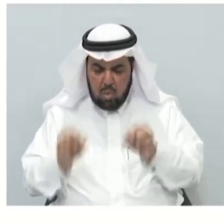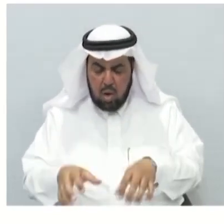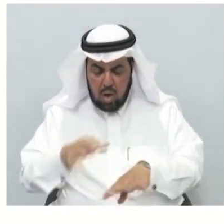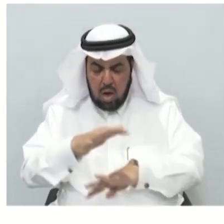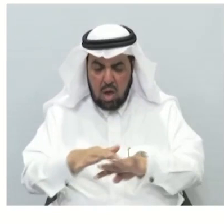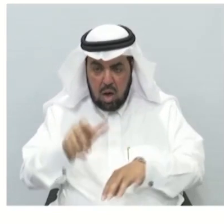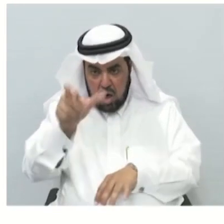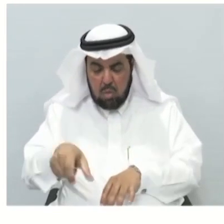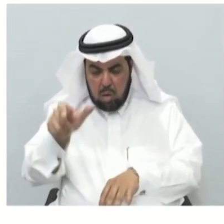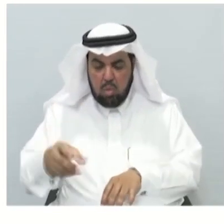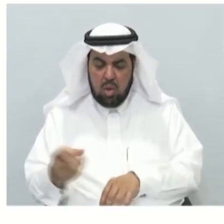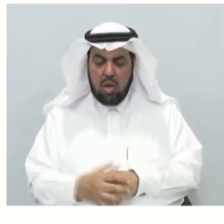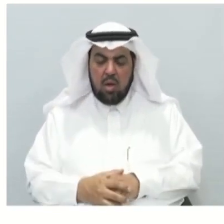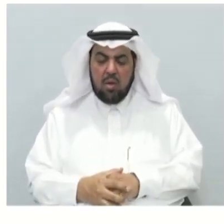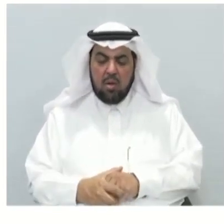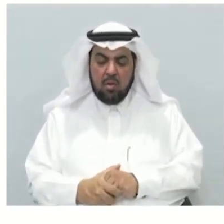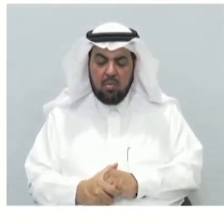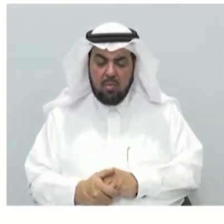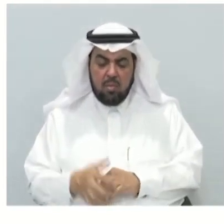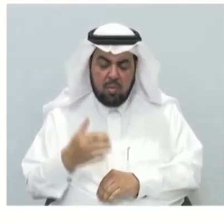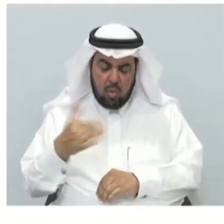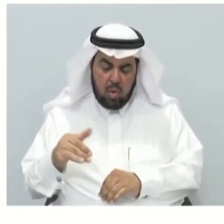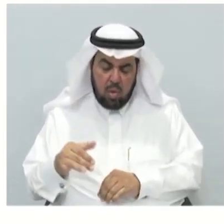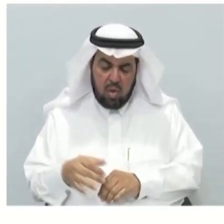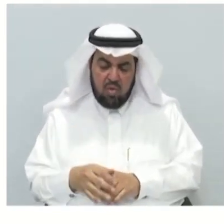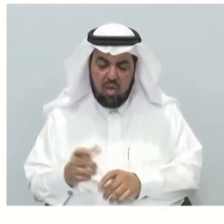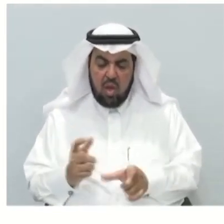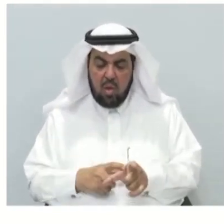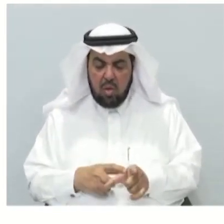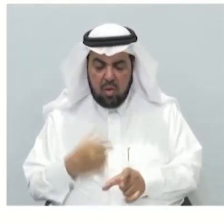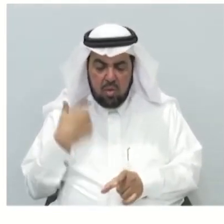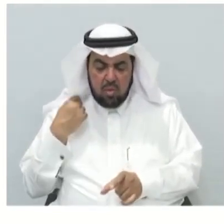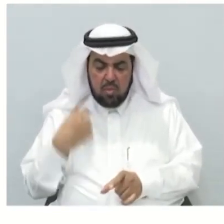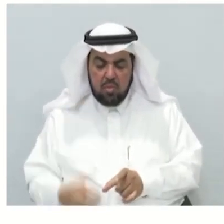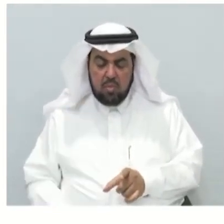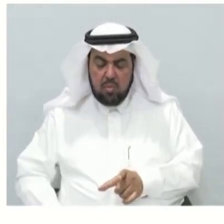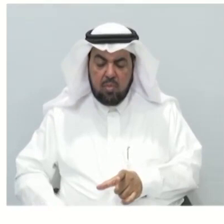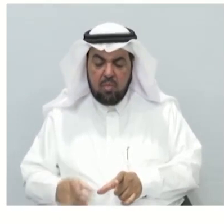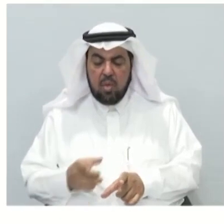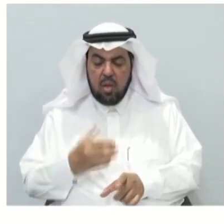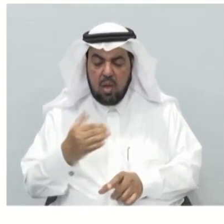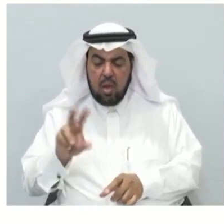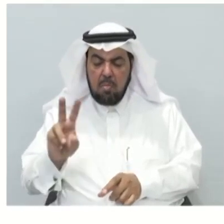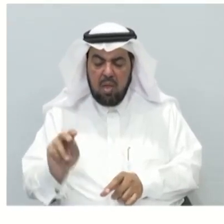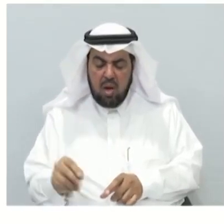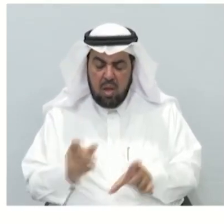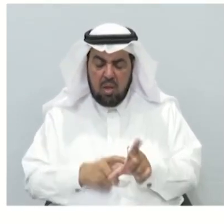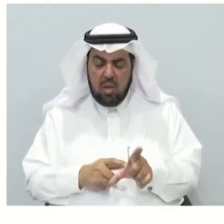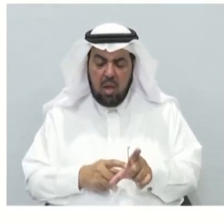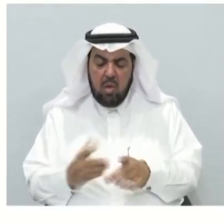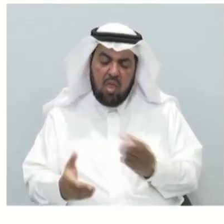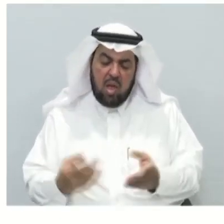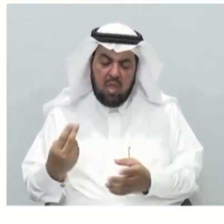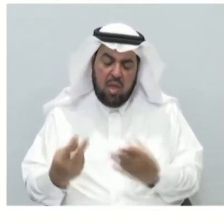المعطيات كيو اس تنصف بي كيو ار وزاويتين بي اس كيو هنا تطابق الزاويه ار اس